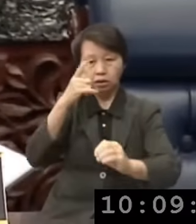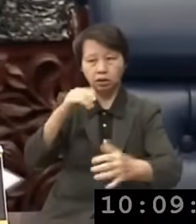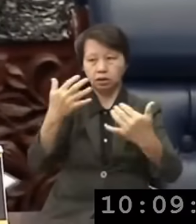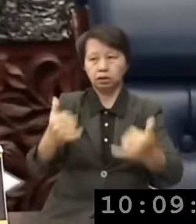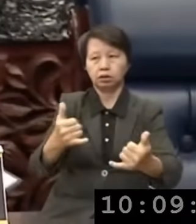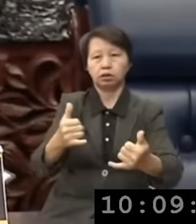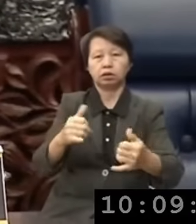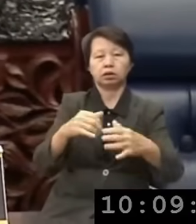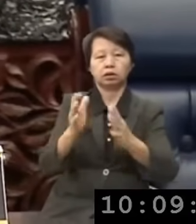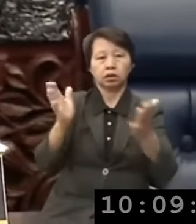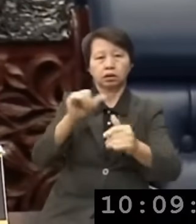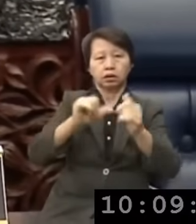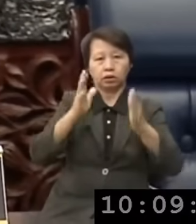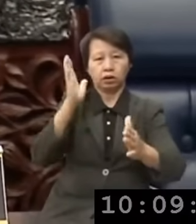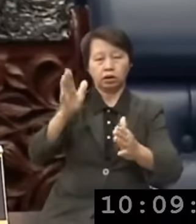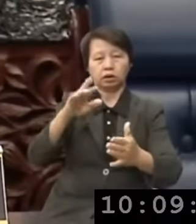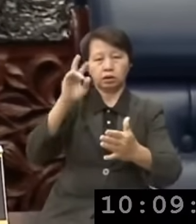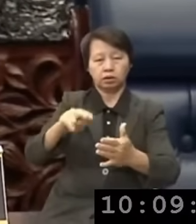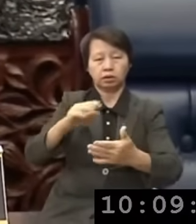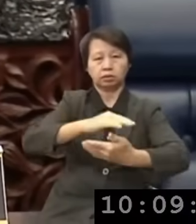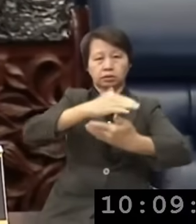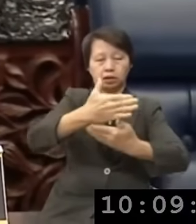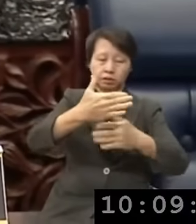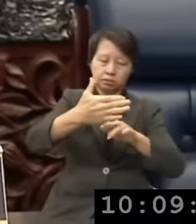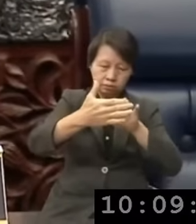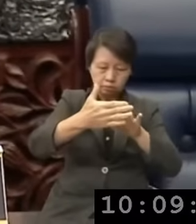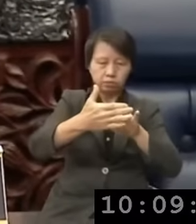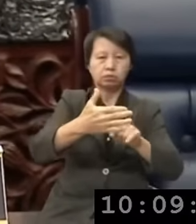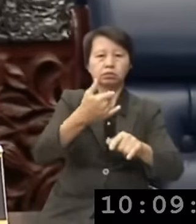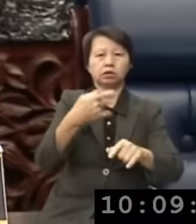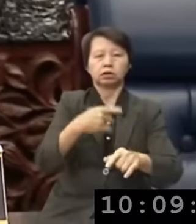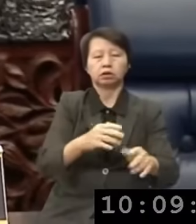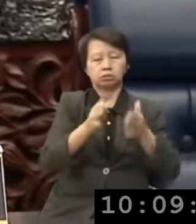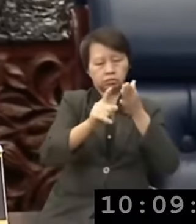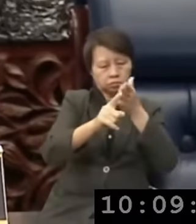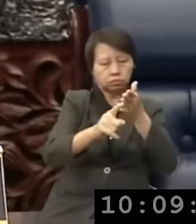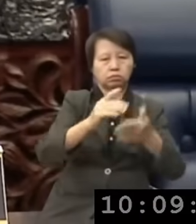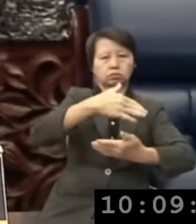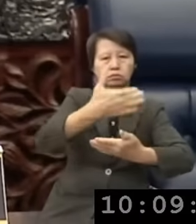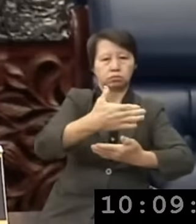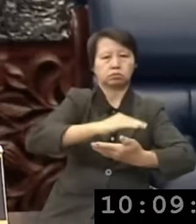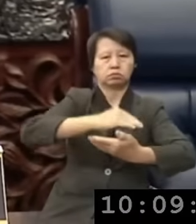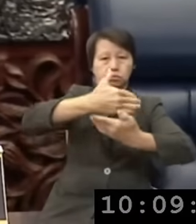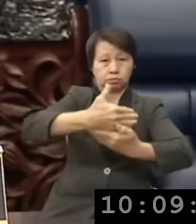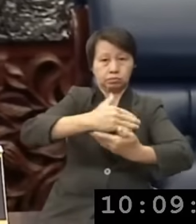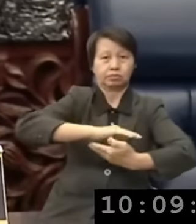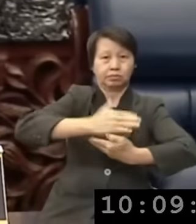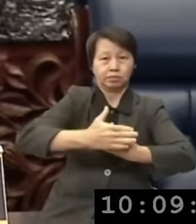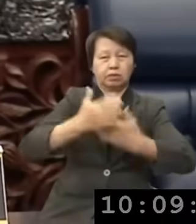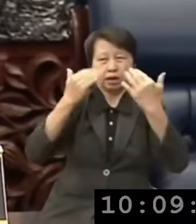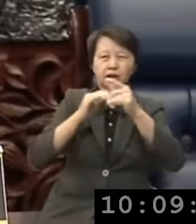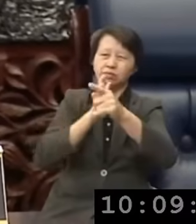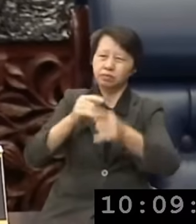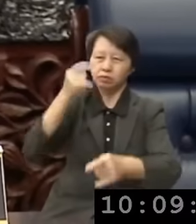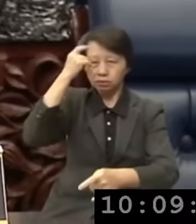wouldspaper everybody akan perentiperenti jadi kita harus bergerak ke itu yang berhormat speaker harap yang speaker boleh pertimbangan yang